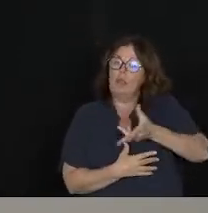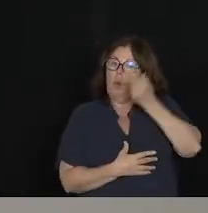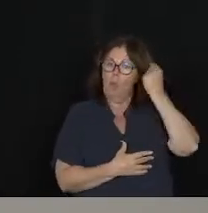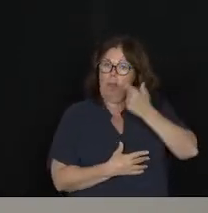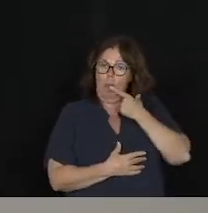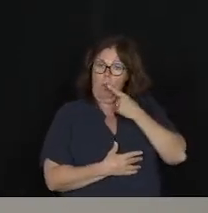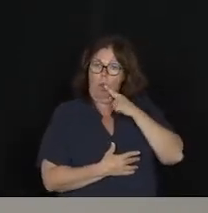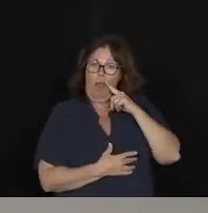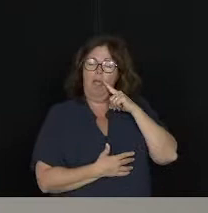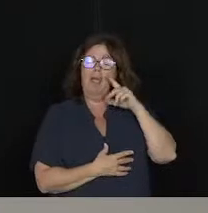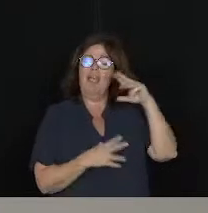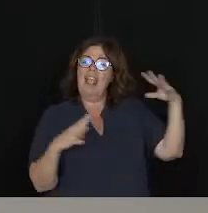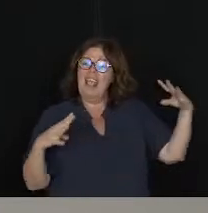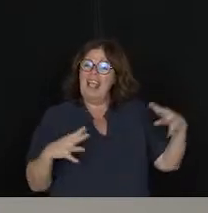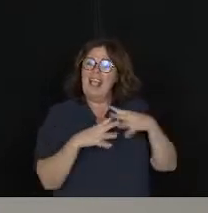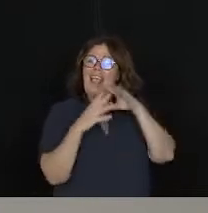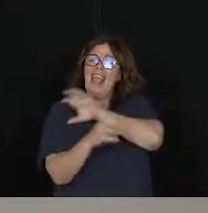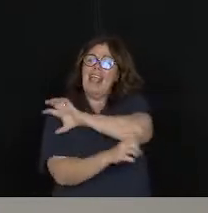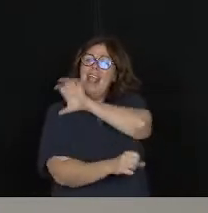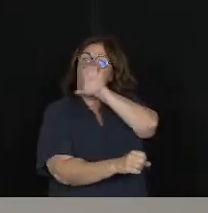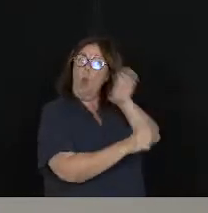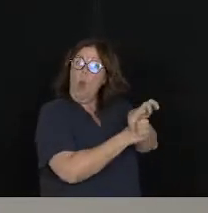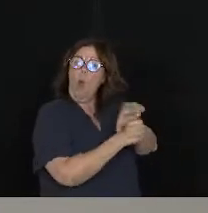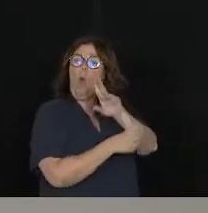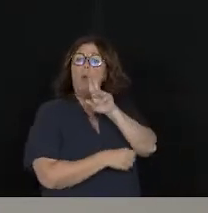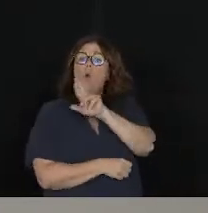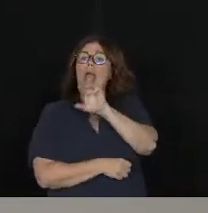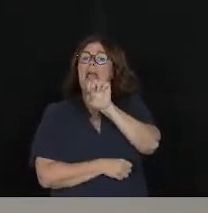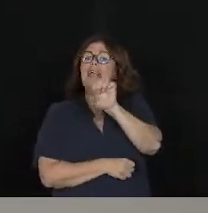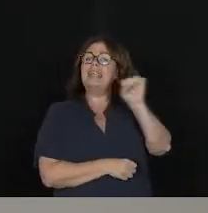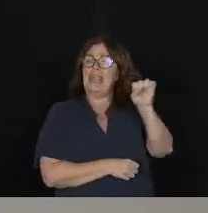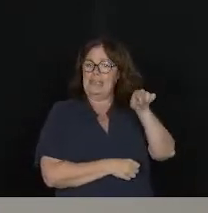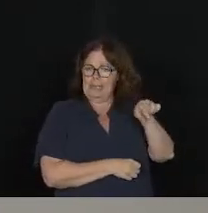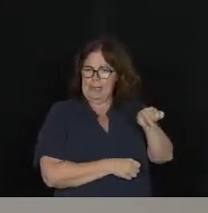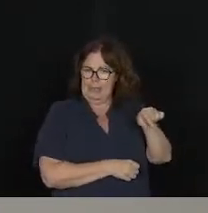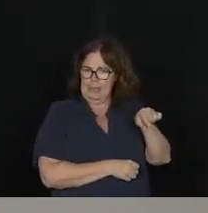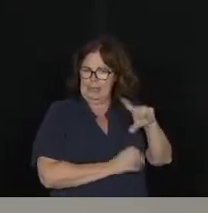en URSS, la guerre contre l'URSS, c'est